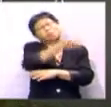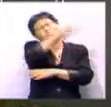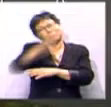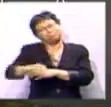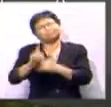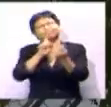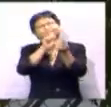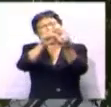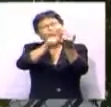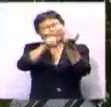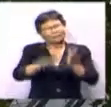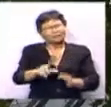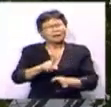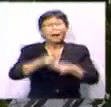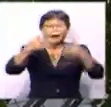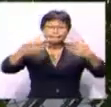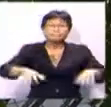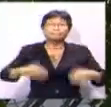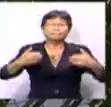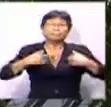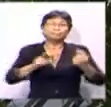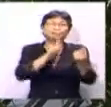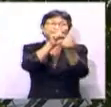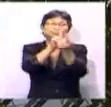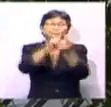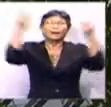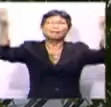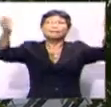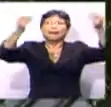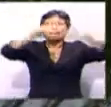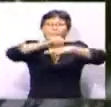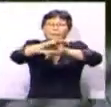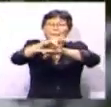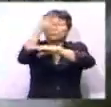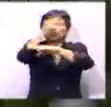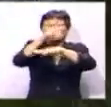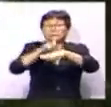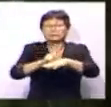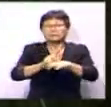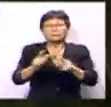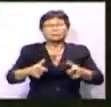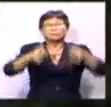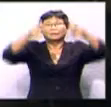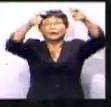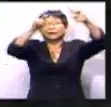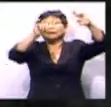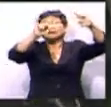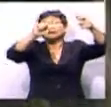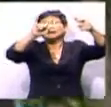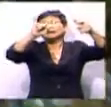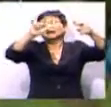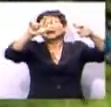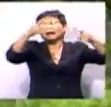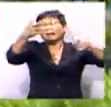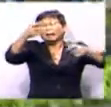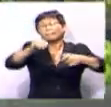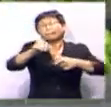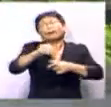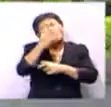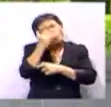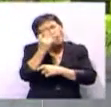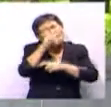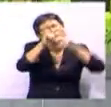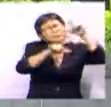Beliau ditemui pemberita di selepas mengadakan pertemuan dengan Majlis Penasihat Kerajaan di Menara Ilham. Jelasnya antara sebab DBKL